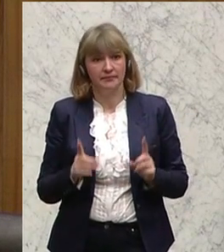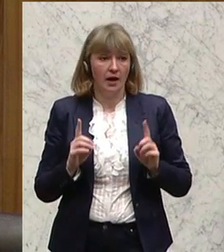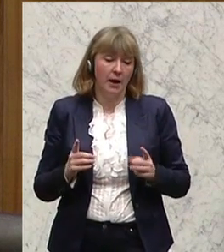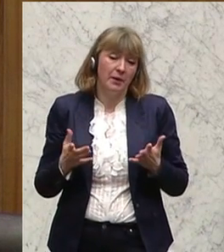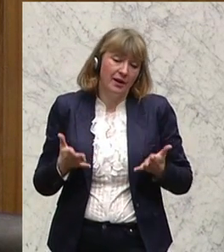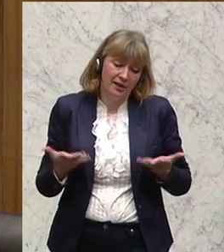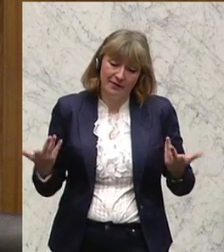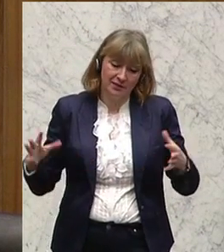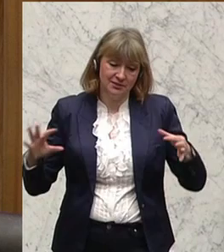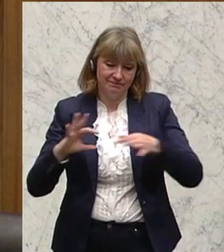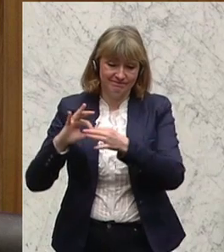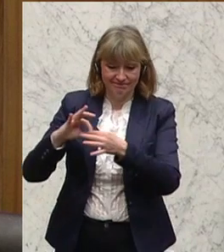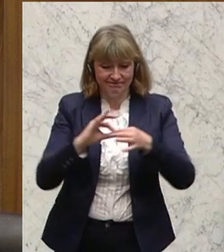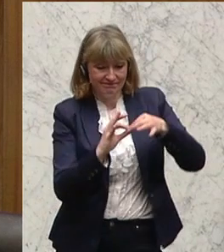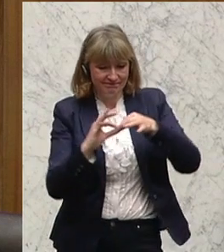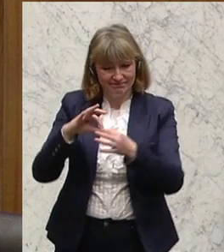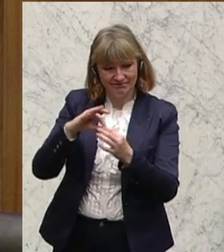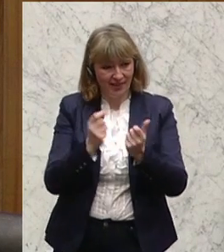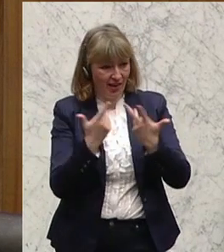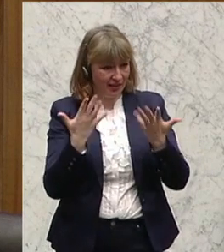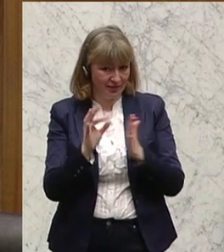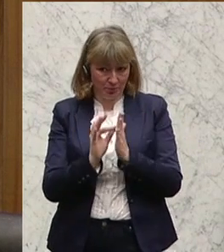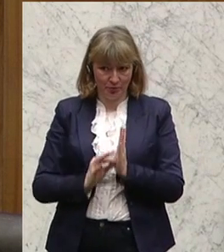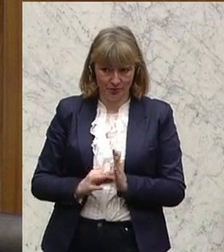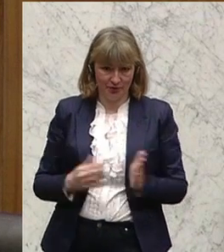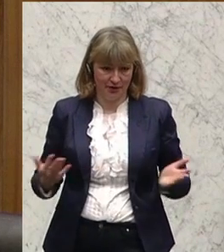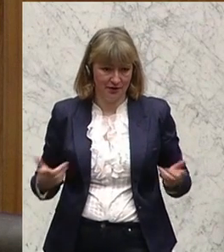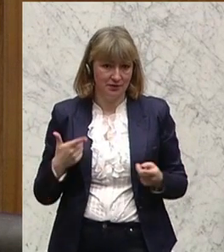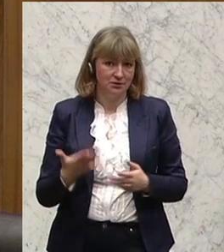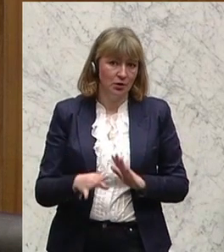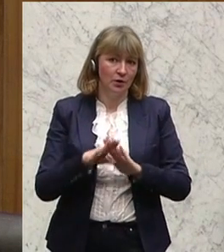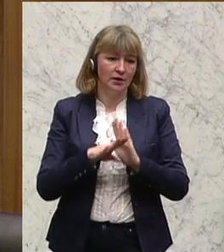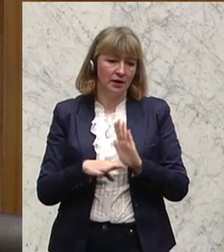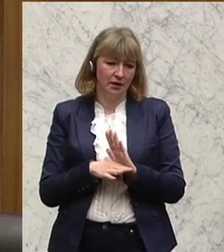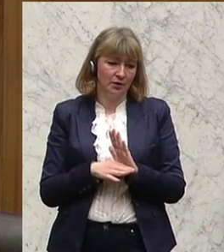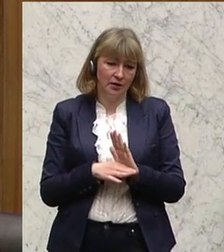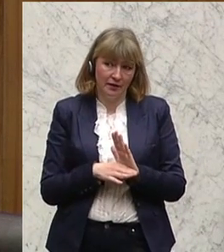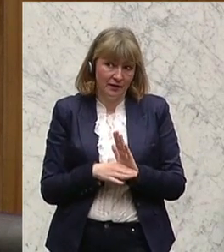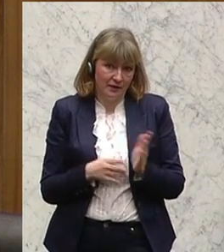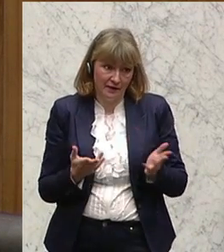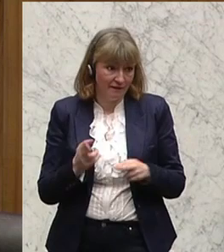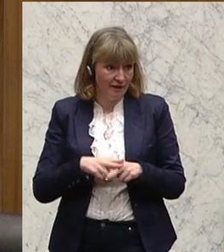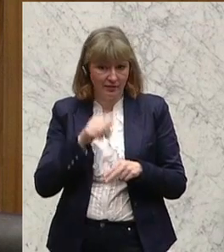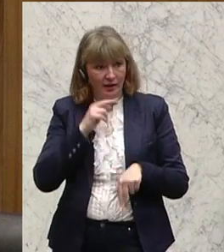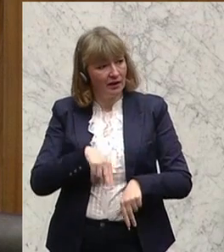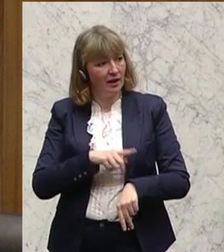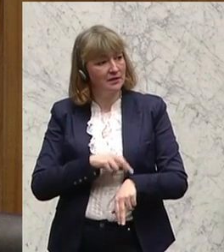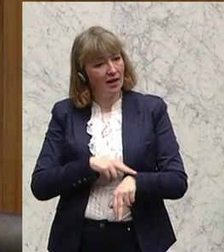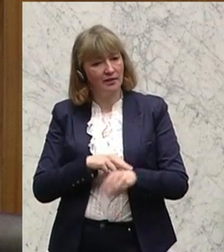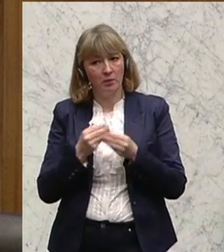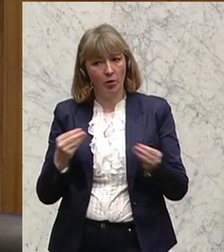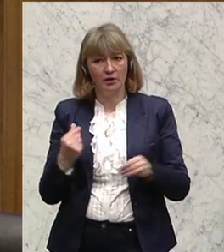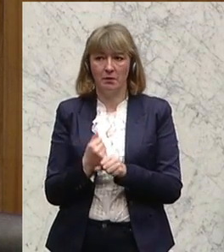ein Zusammenspiel mehrerer Faktoren. Man kann natürlich mit solchen Regelungen, wenn man sie nicht rechtzeitig modernisiert und